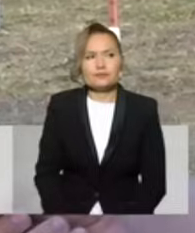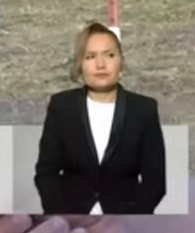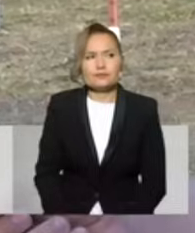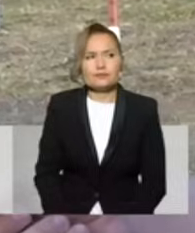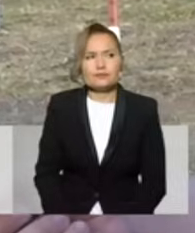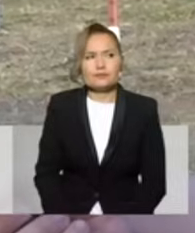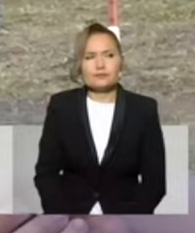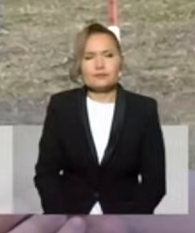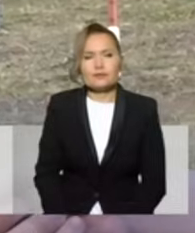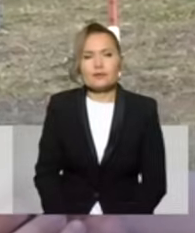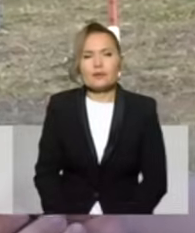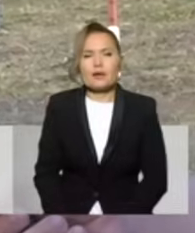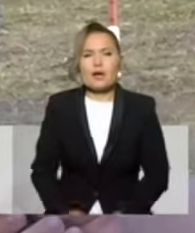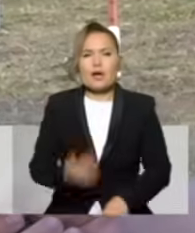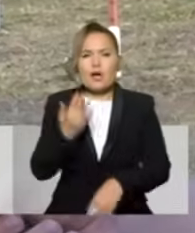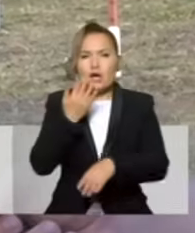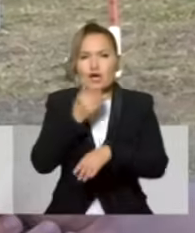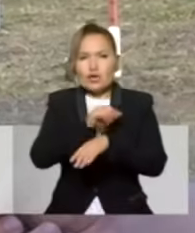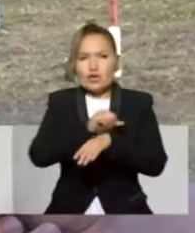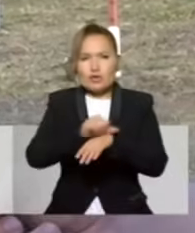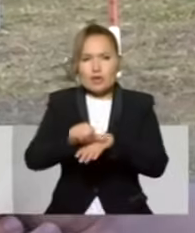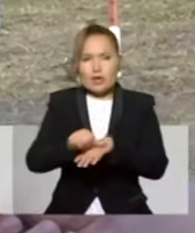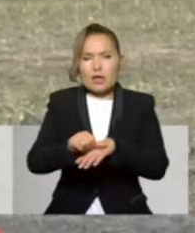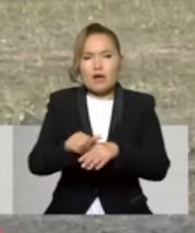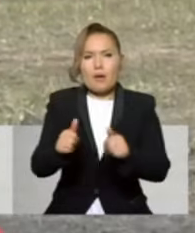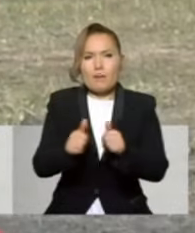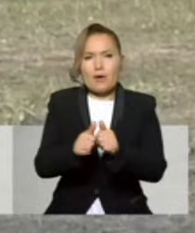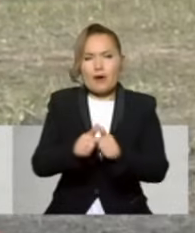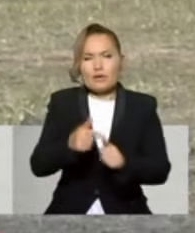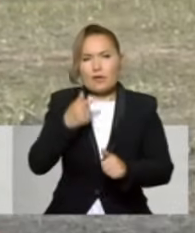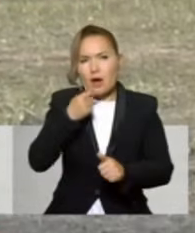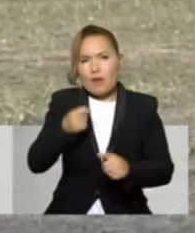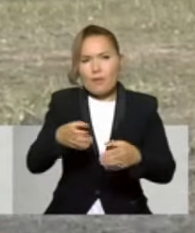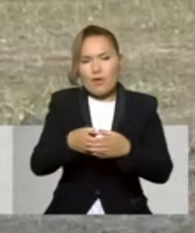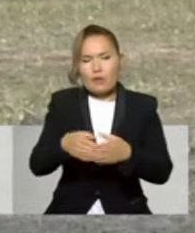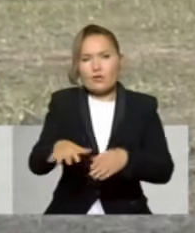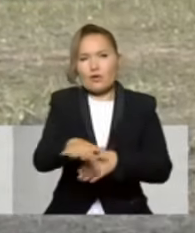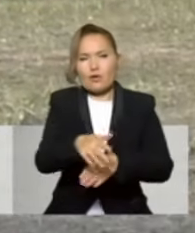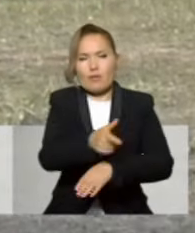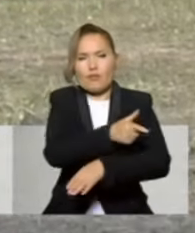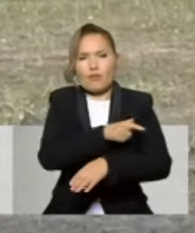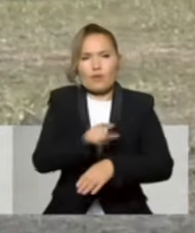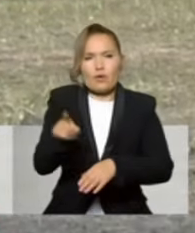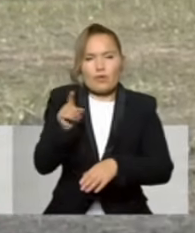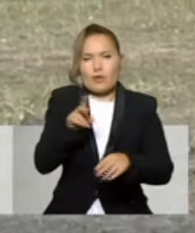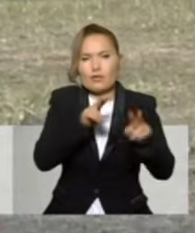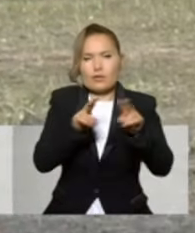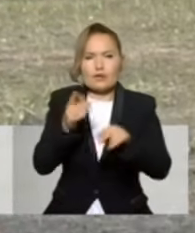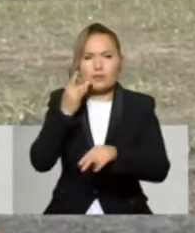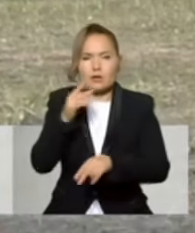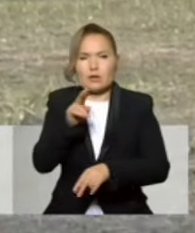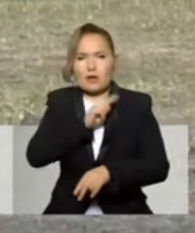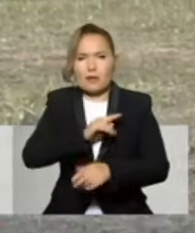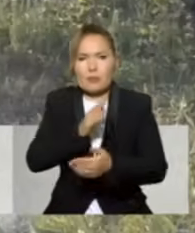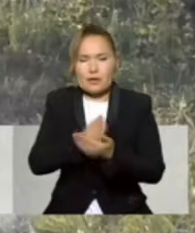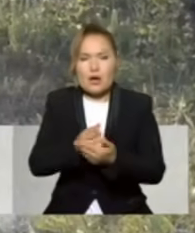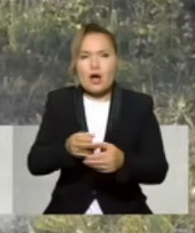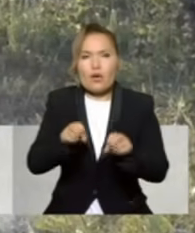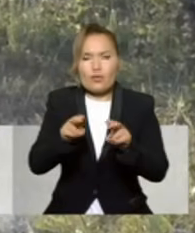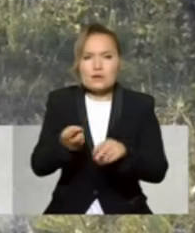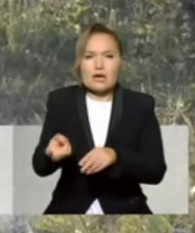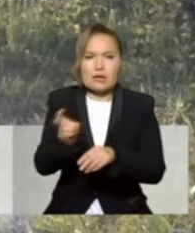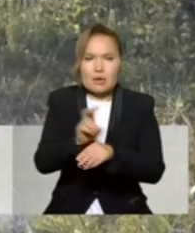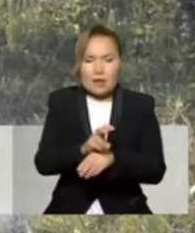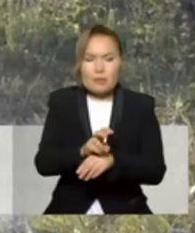Аманжол шекара бөлімшесінің алыста орналасқан аймағына шекара нарядтарын жіберуген кезінде осы жерге келіп